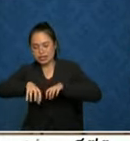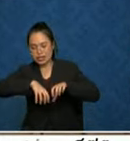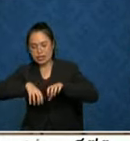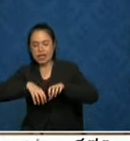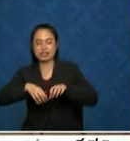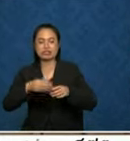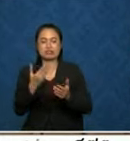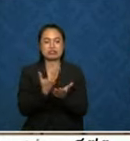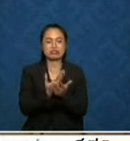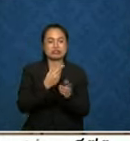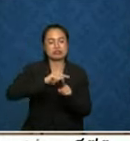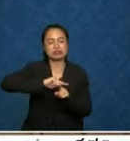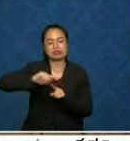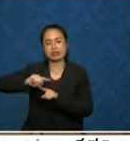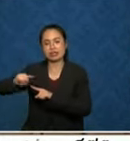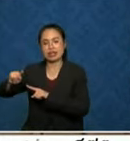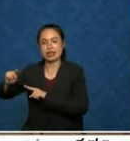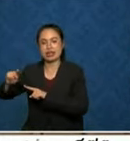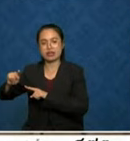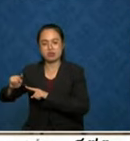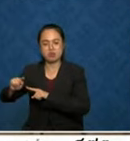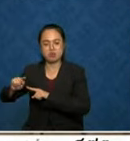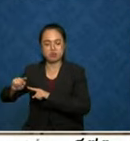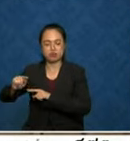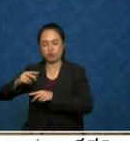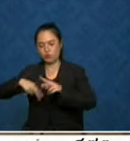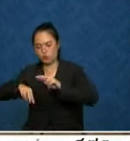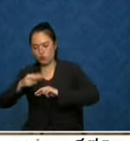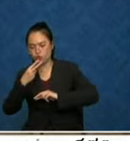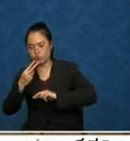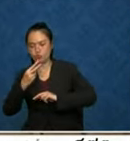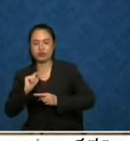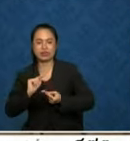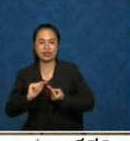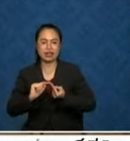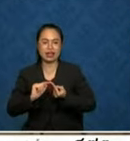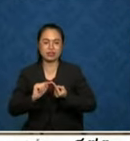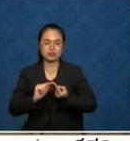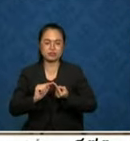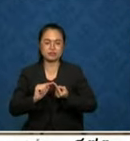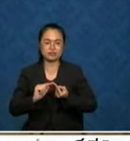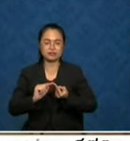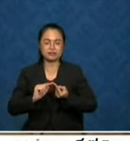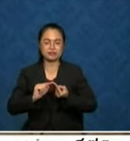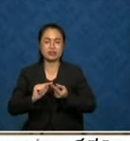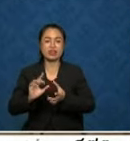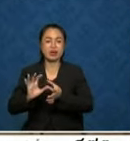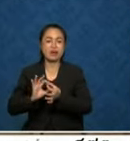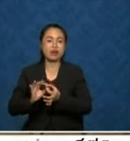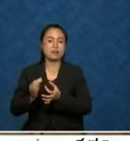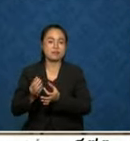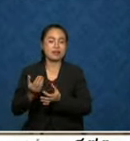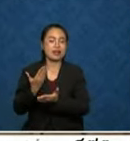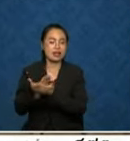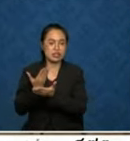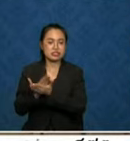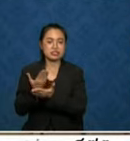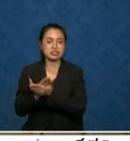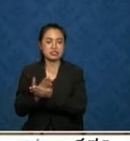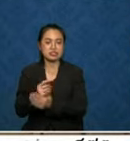การเงินทุกรูปแบบทั้งความเสี่ยงทางการเงินทั้งแรงจูงใจและความเชื่อมั่นที่จะใช้ความรอบรู้ทางการ